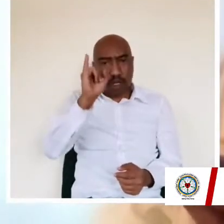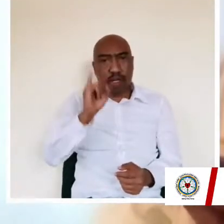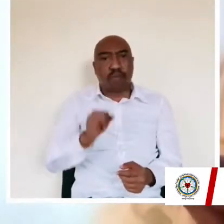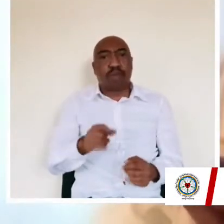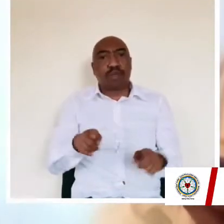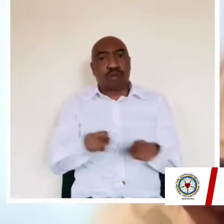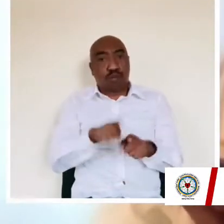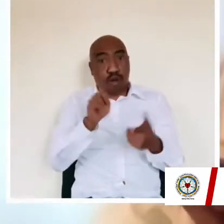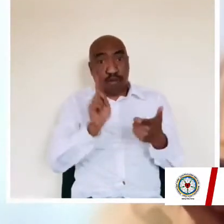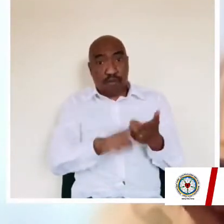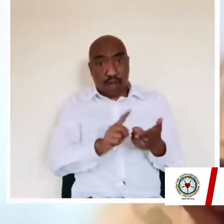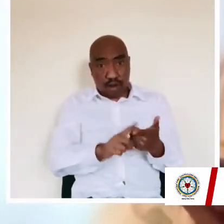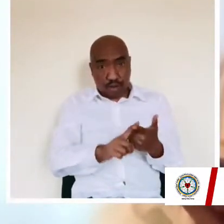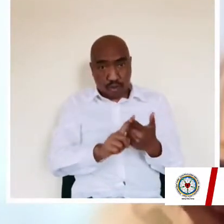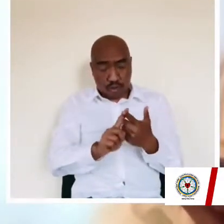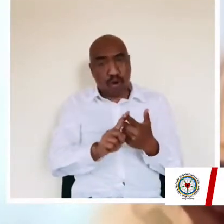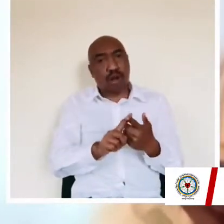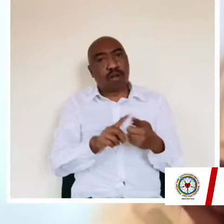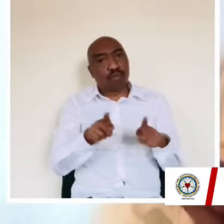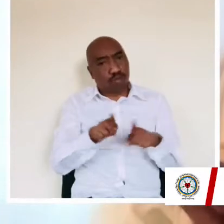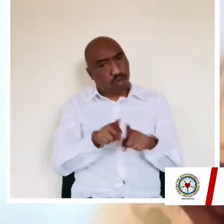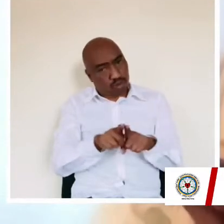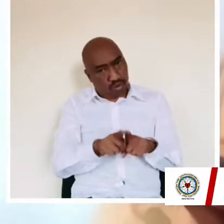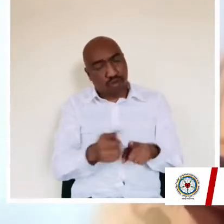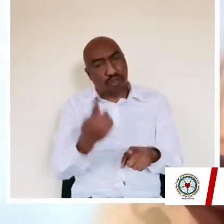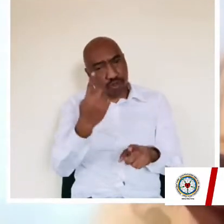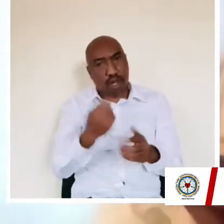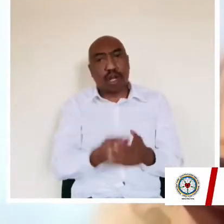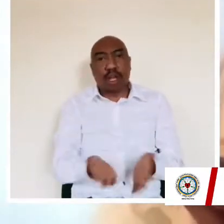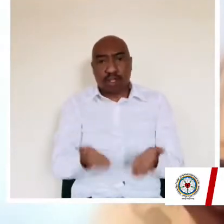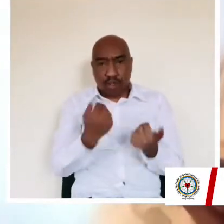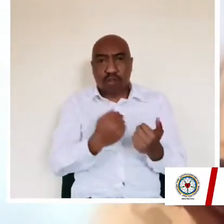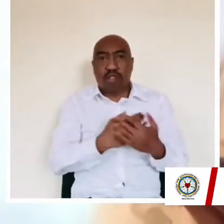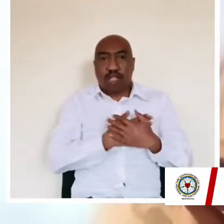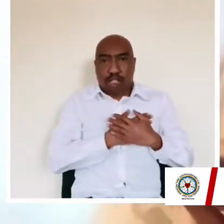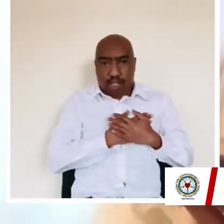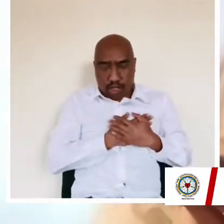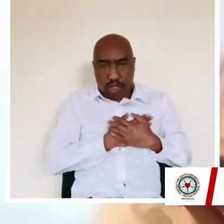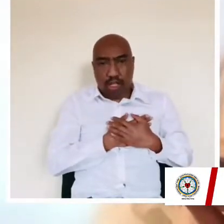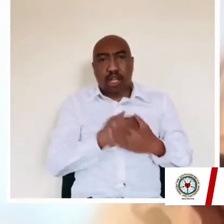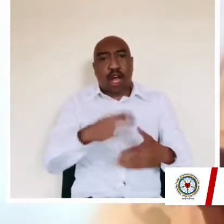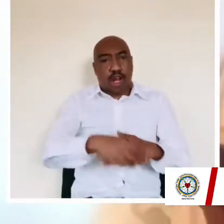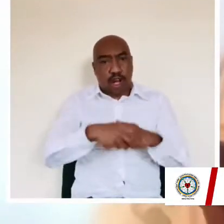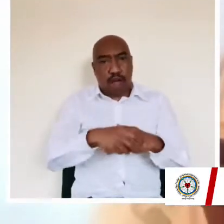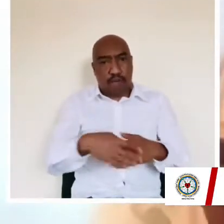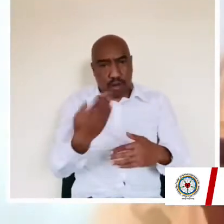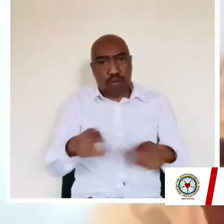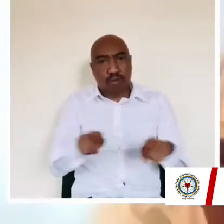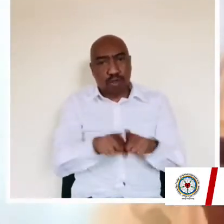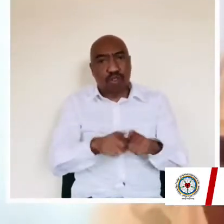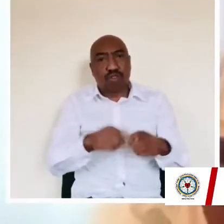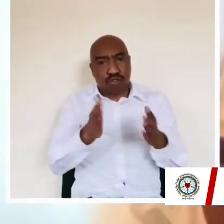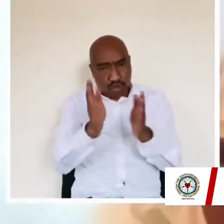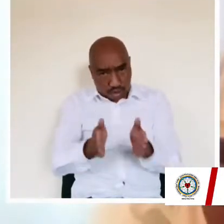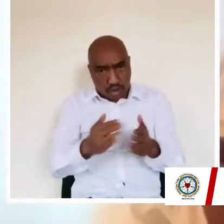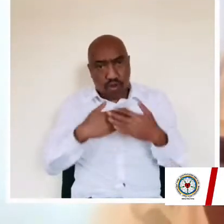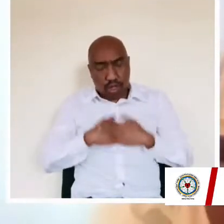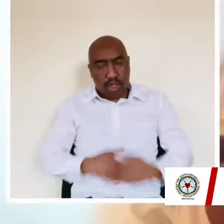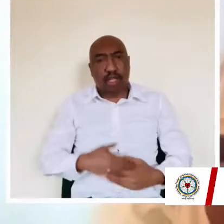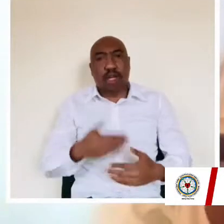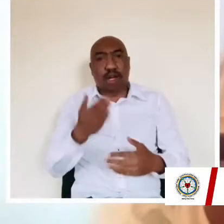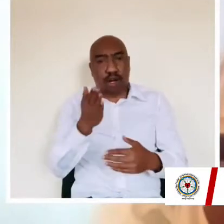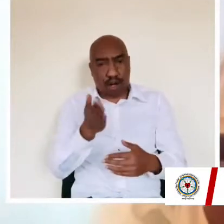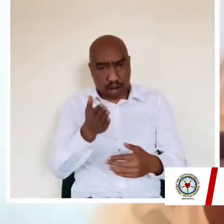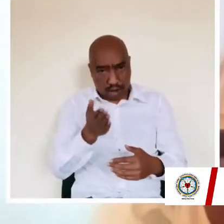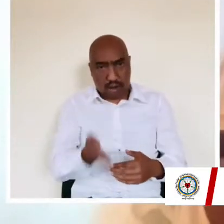second commandement qui est d'une importance semblable. Tu dois aimer ton prochain comme toi-même. Toute la loi de Moïse et tout l'enseignement des